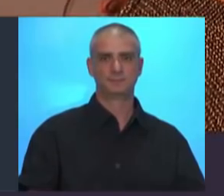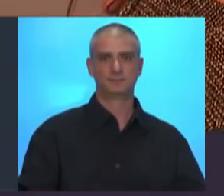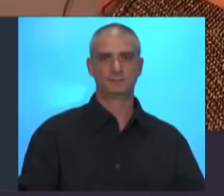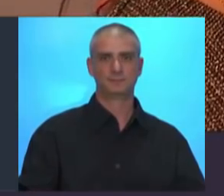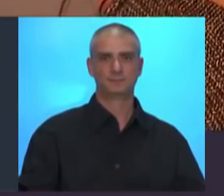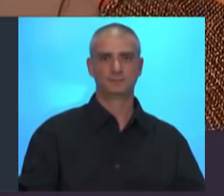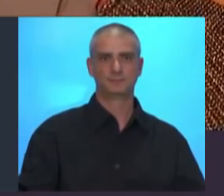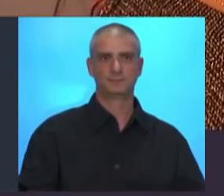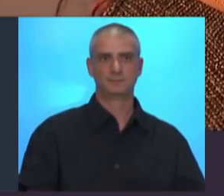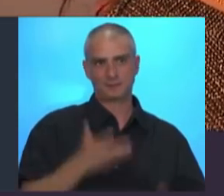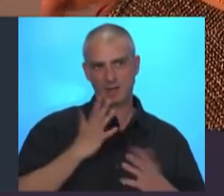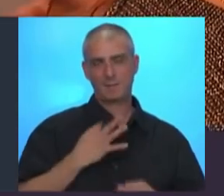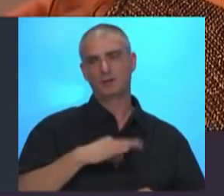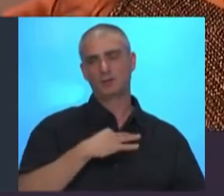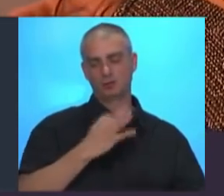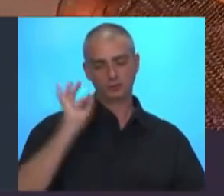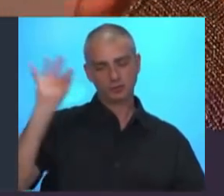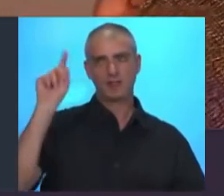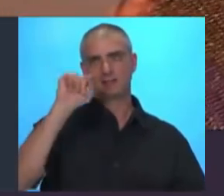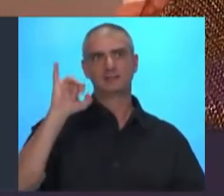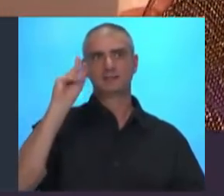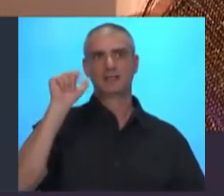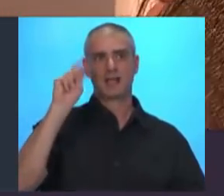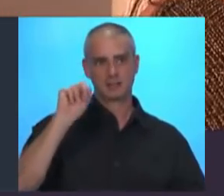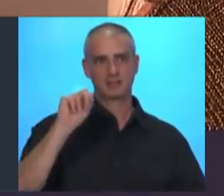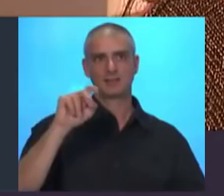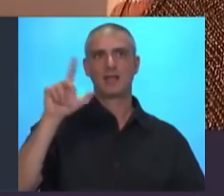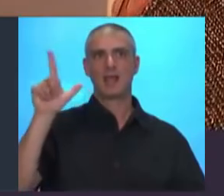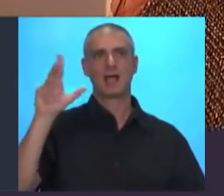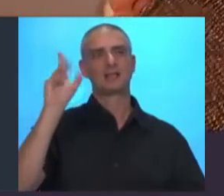זאת בת שלנו, של זידן. לרן זידן סף.